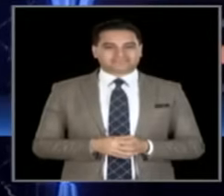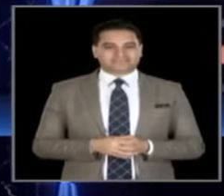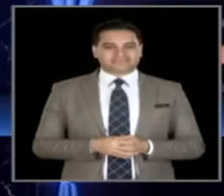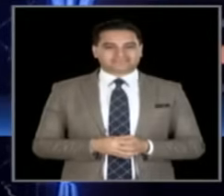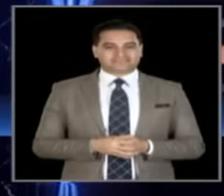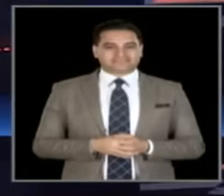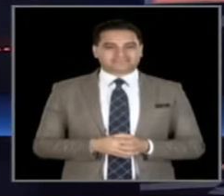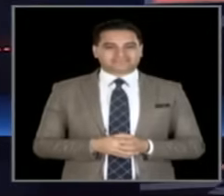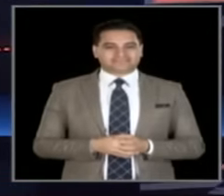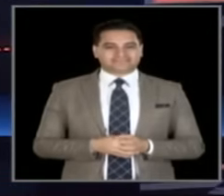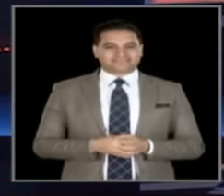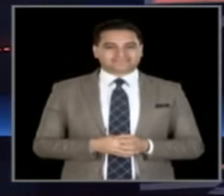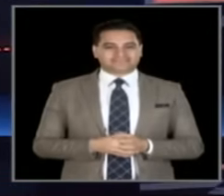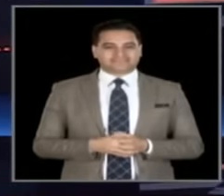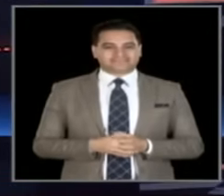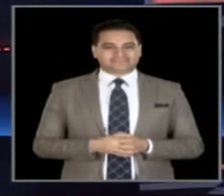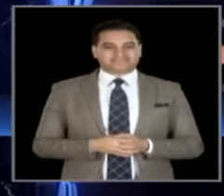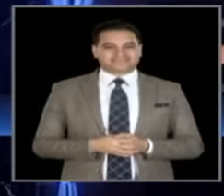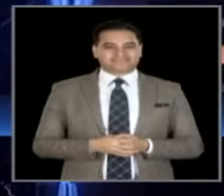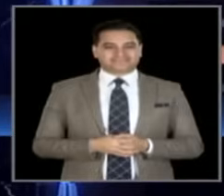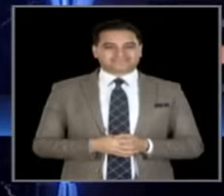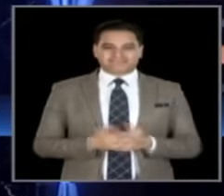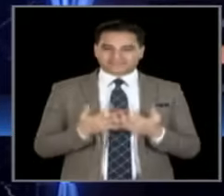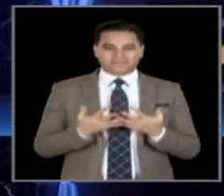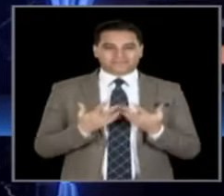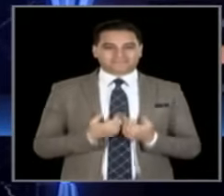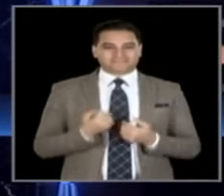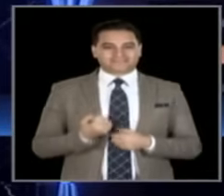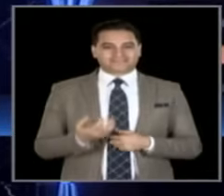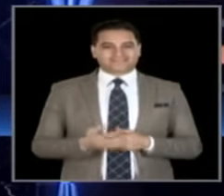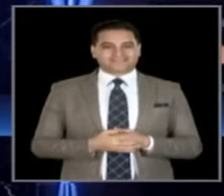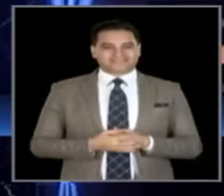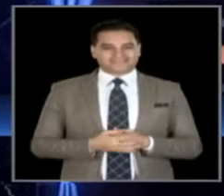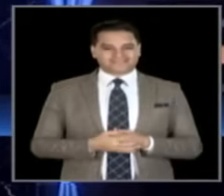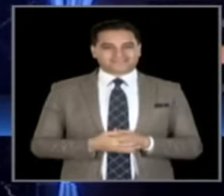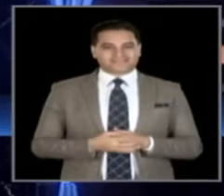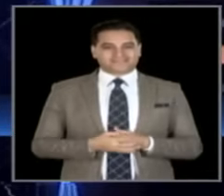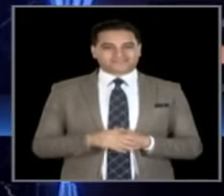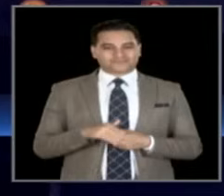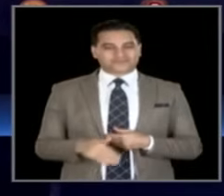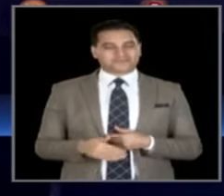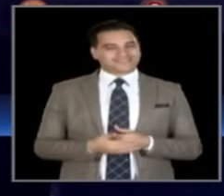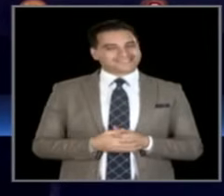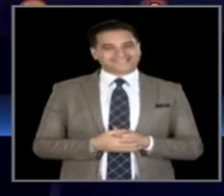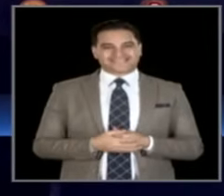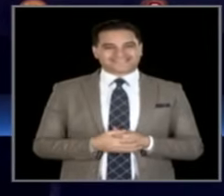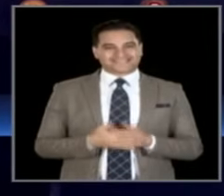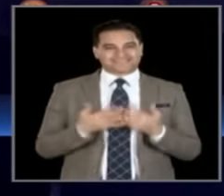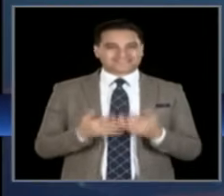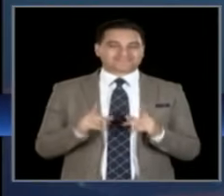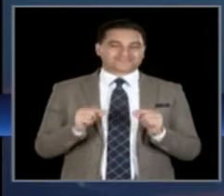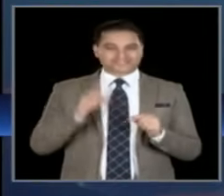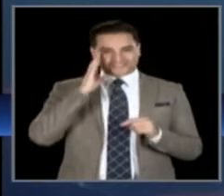عليك ايوه ما انت طلعتي شاطره اهو في قدرات الذهنيه مش ممكن السؤال اللي